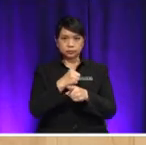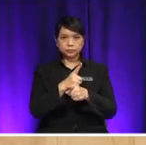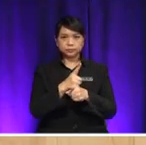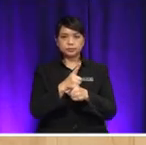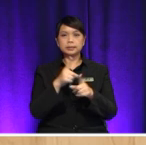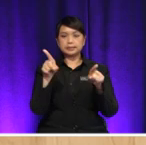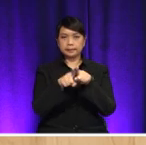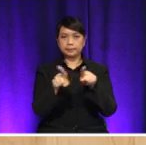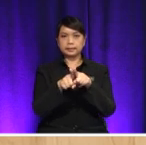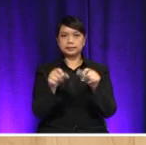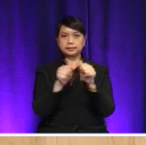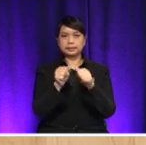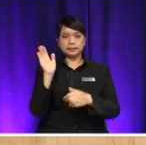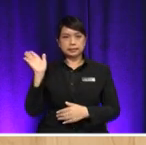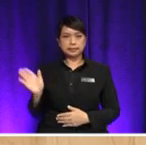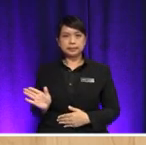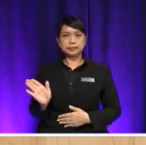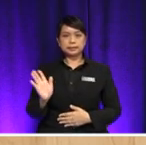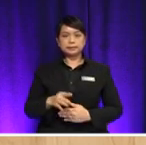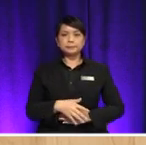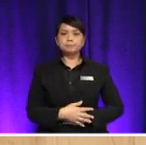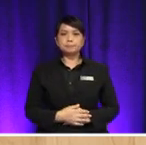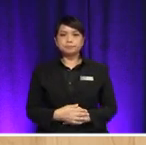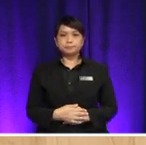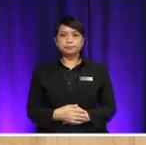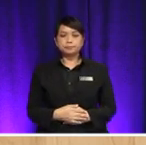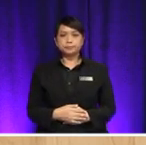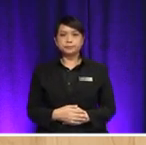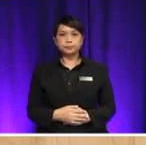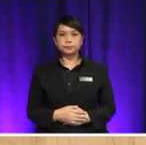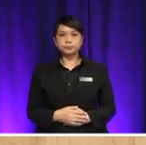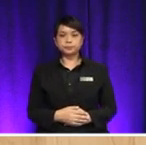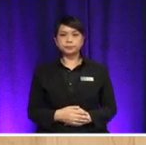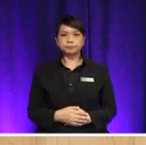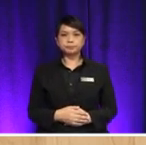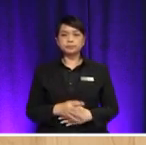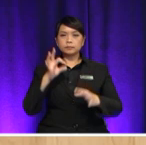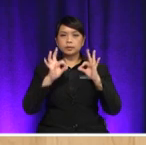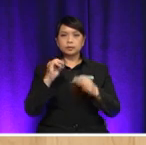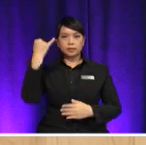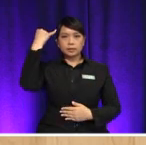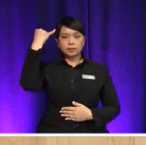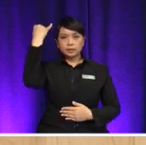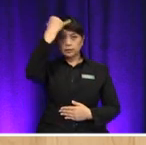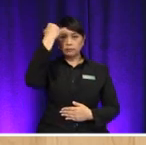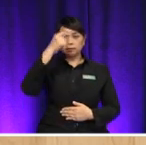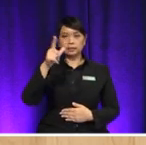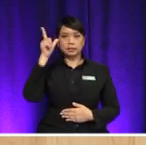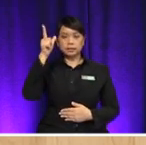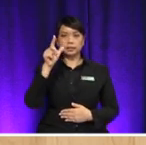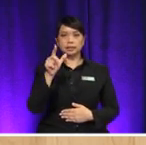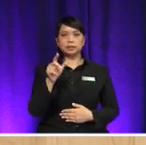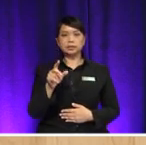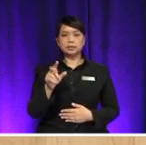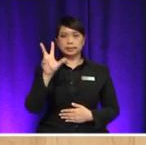sebenarnya sama dengan satu tiga tiga perpuluhan 03 kan Oke kalau event tengok diantara ketiga tiga angka